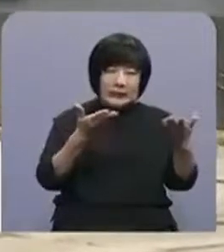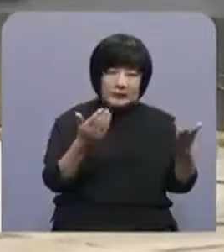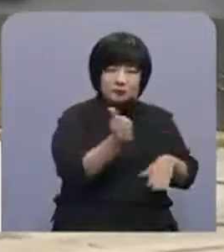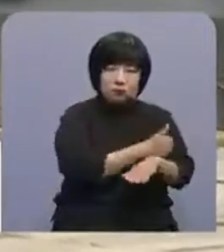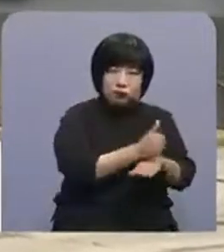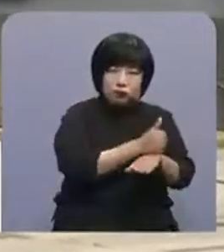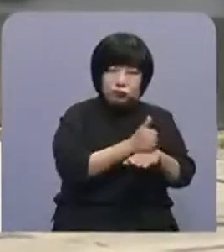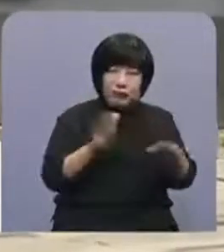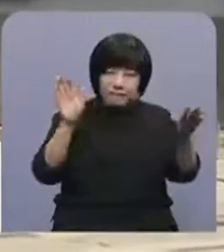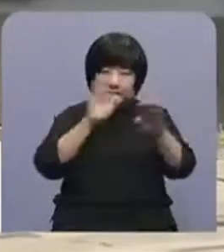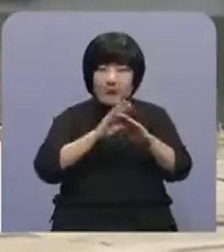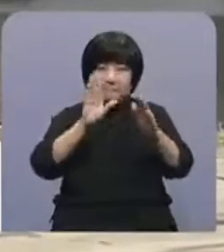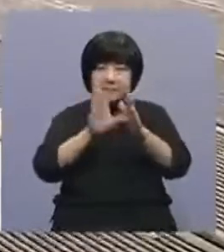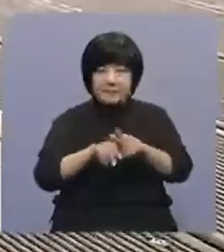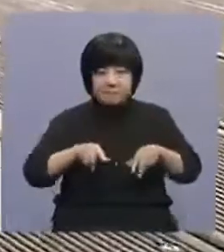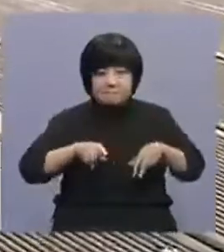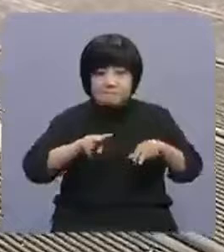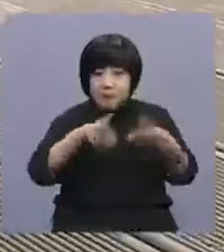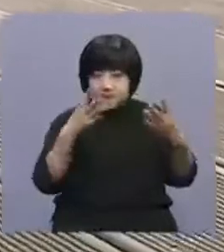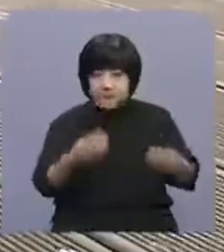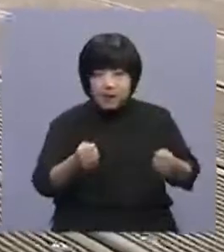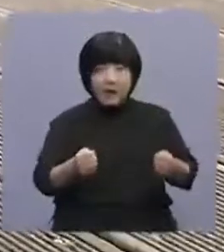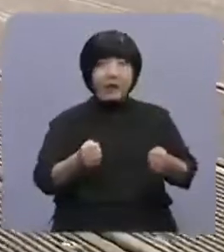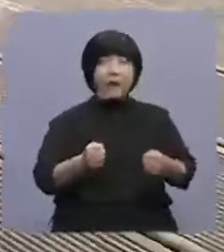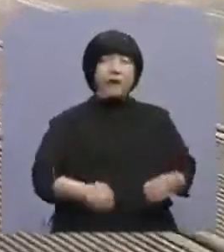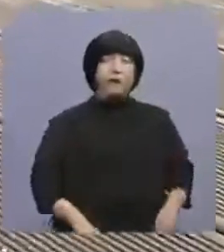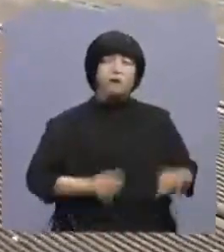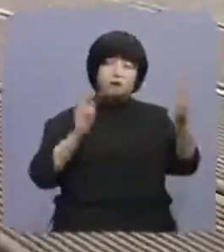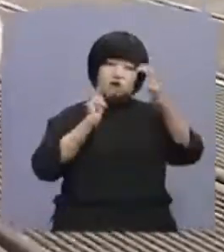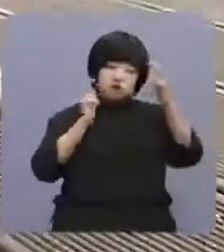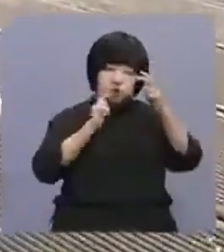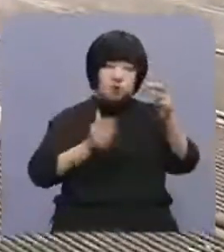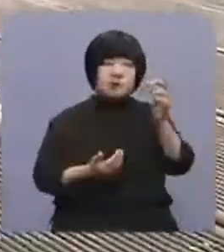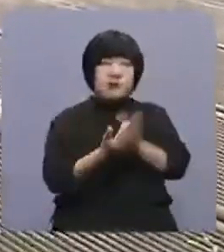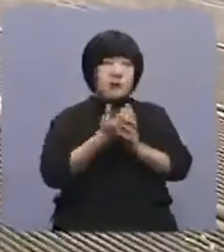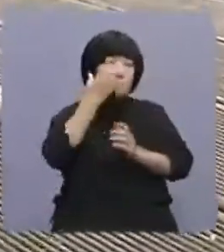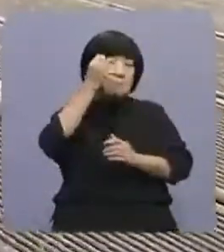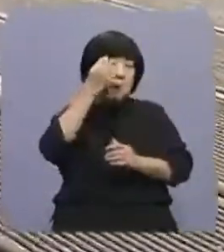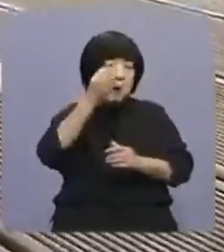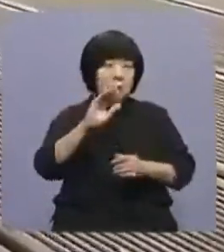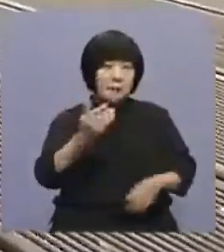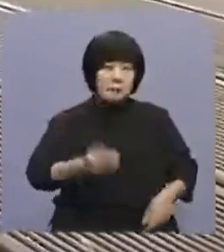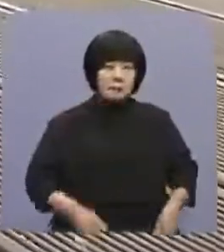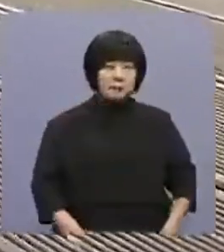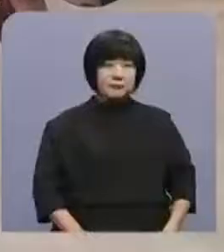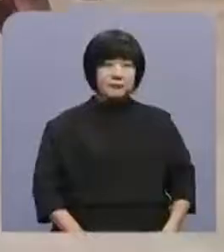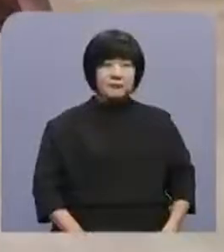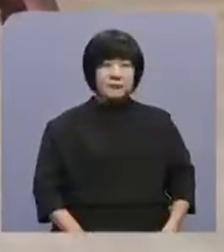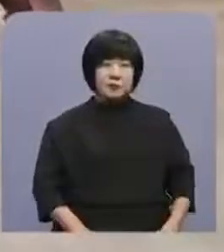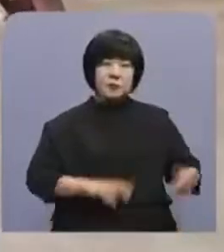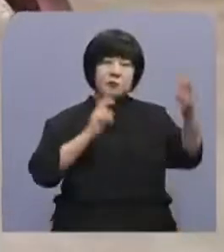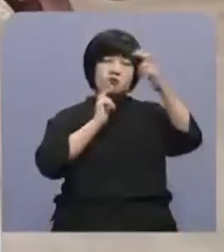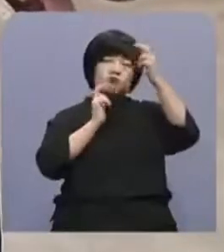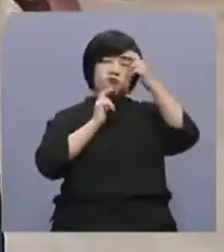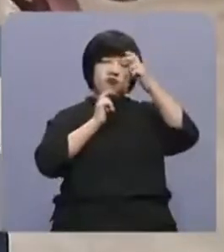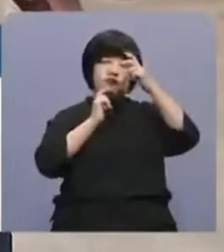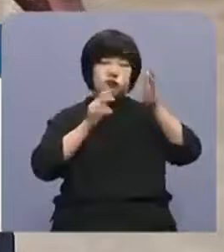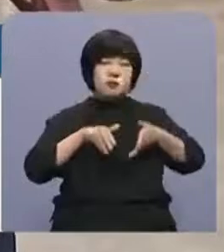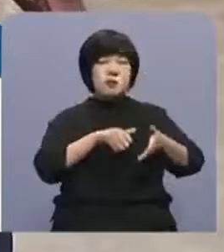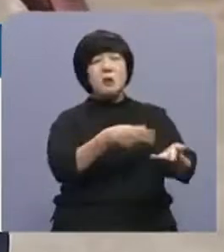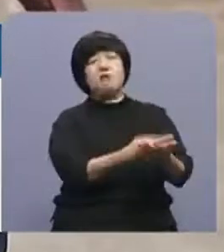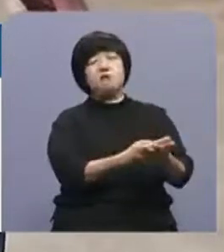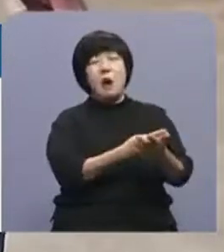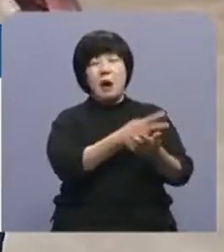밤에 반려견과 산책에 나서는 때가 많은데 주치자 등 사건 사고를 목격하기도 합니다. 술을 드시고 길에서 주무시는 분